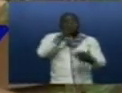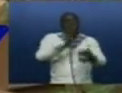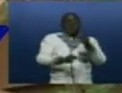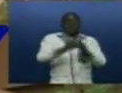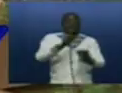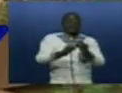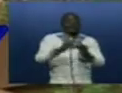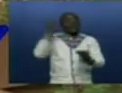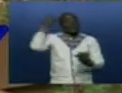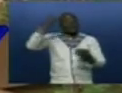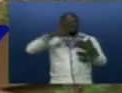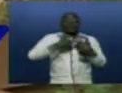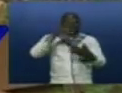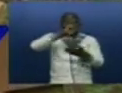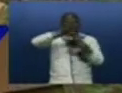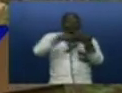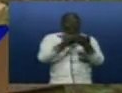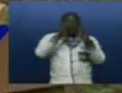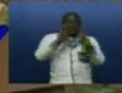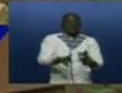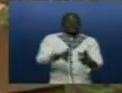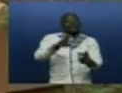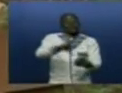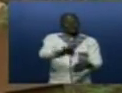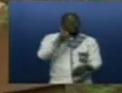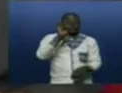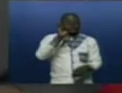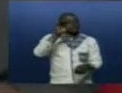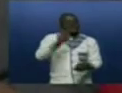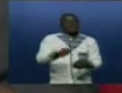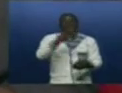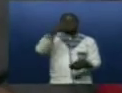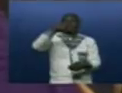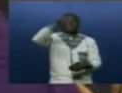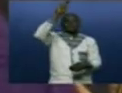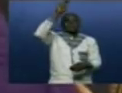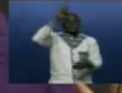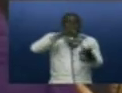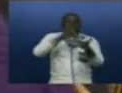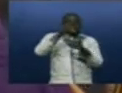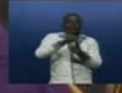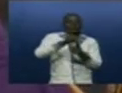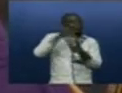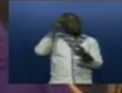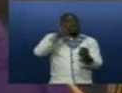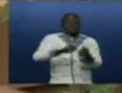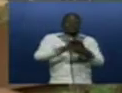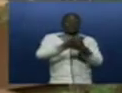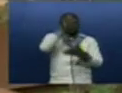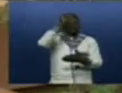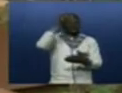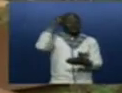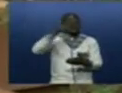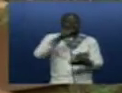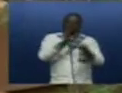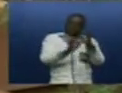les justiciables, c'est en fait toutes les personnes où qu'elles se trouvent. Ça peut être au nord du Burkina, ces gens-là ont besoin aussi de croire qu'il y a une justice, ou